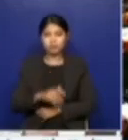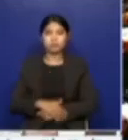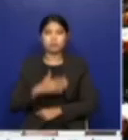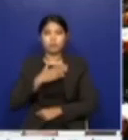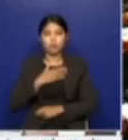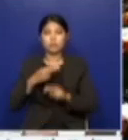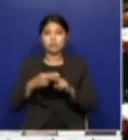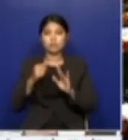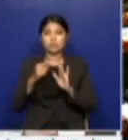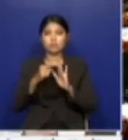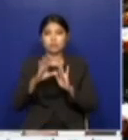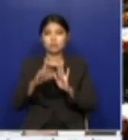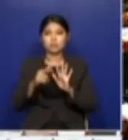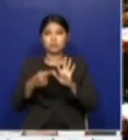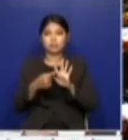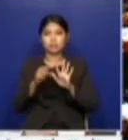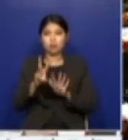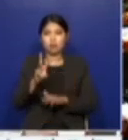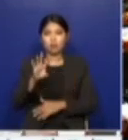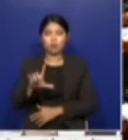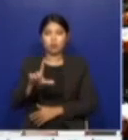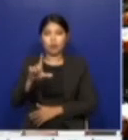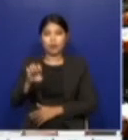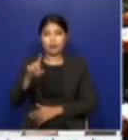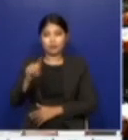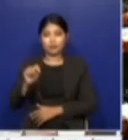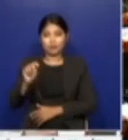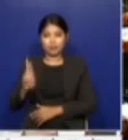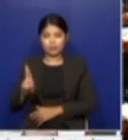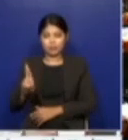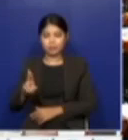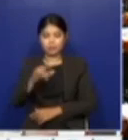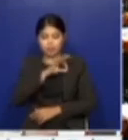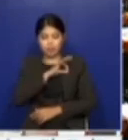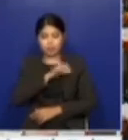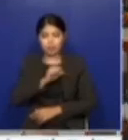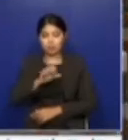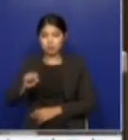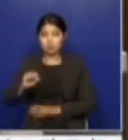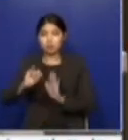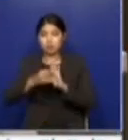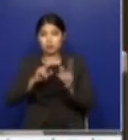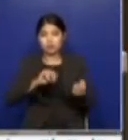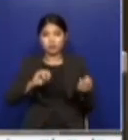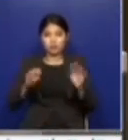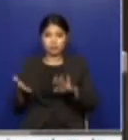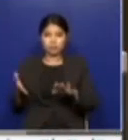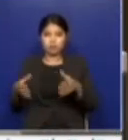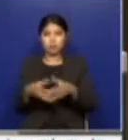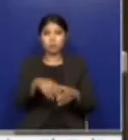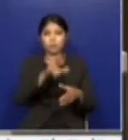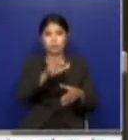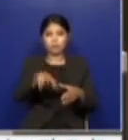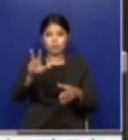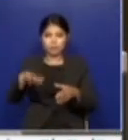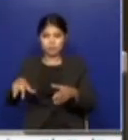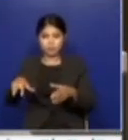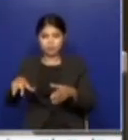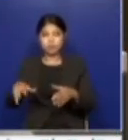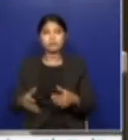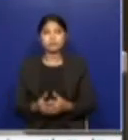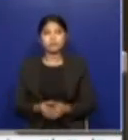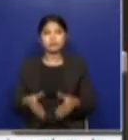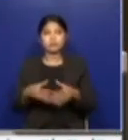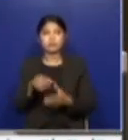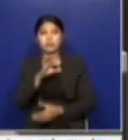กระผมนายชวลิตวิชยสุทธิ์สมาชิกสภาผู้แทนราษฎรจังหวัดนครพนมพรรคเพื่อไทยในฐานะ